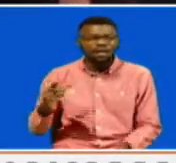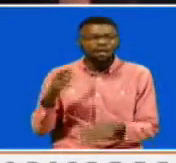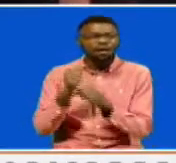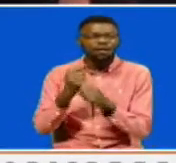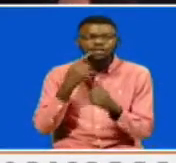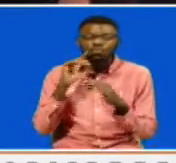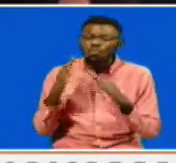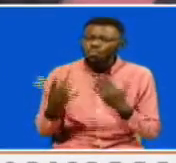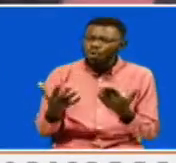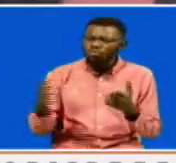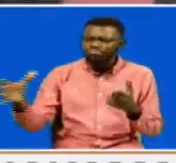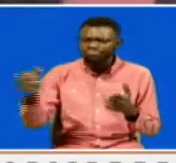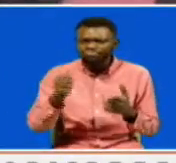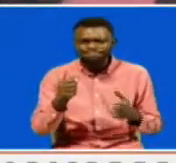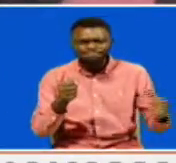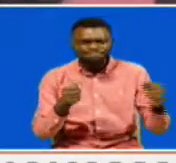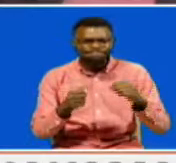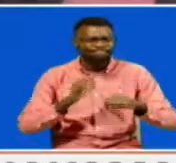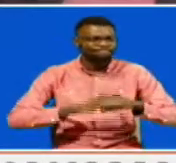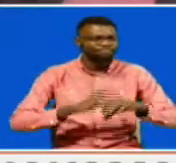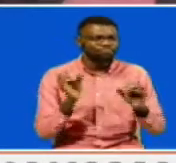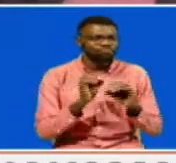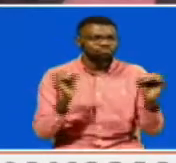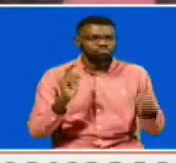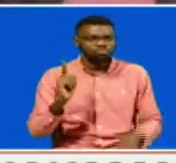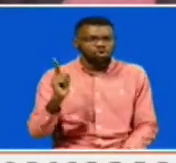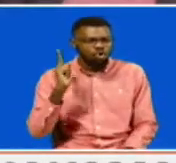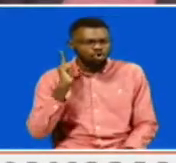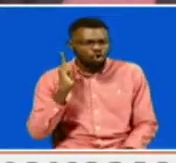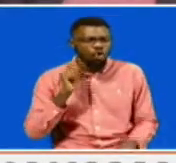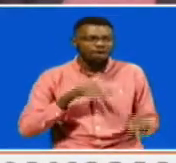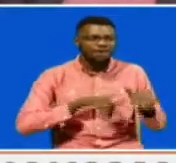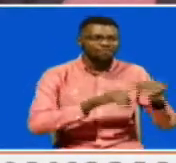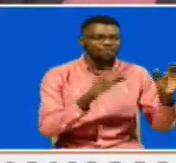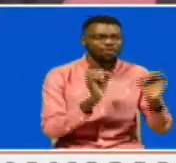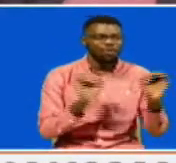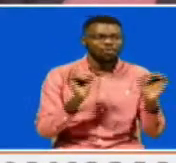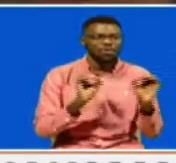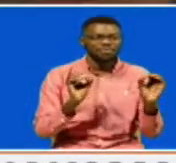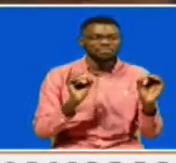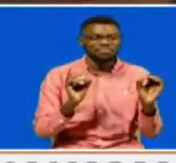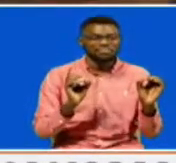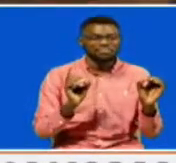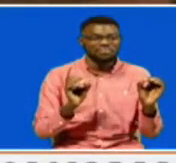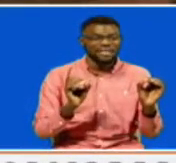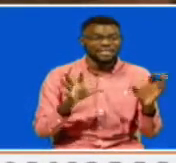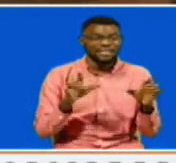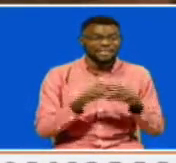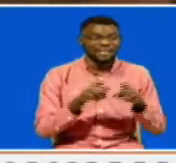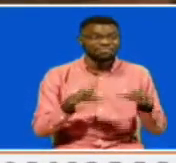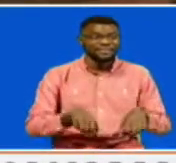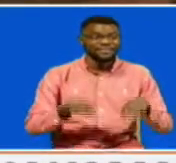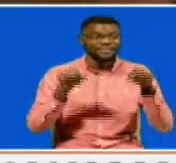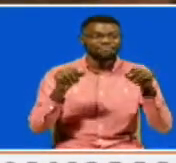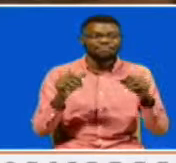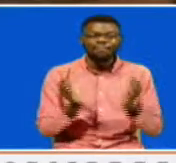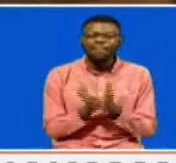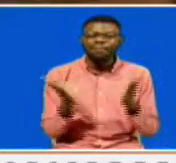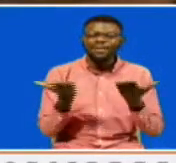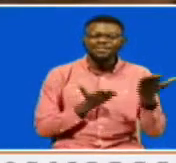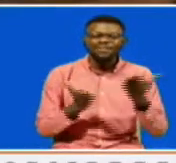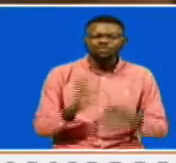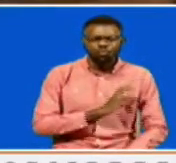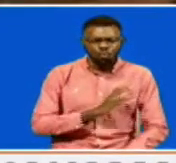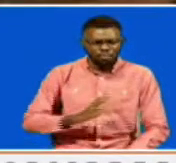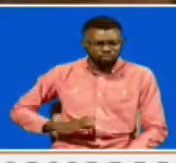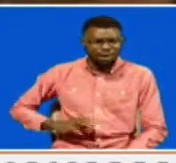kilisema kuwa uteuzi huo unakwenda kinyume na waraka kwa mwenyekiti wa tume ya utumishi wa umma kutoka kwa mkuu wa utumishi wa umma